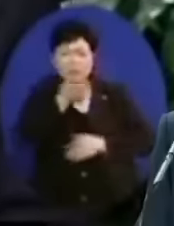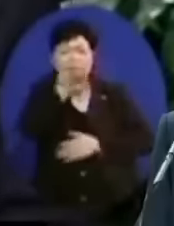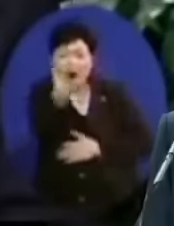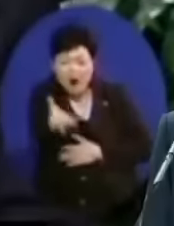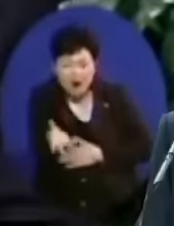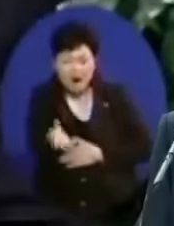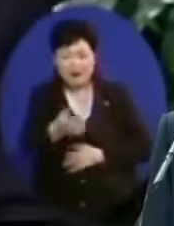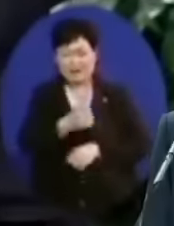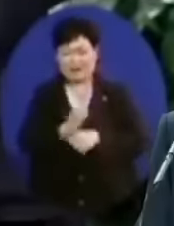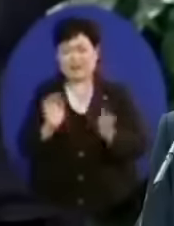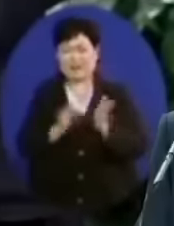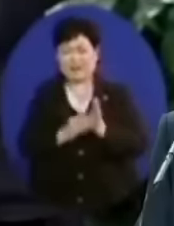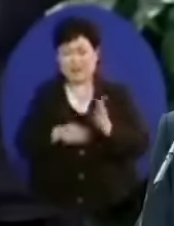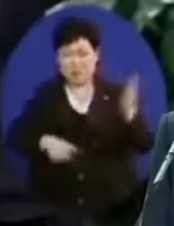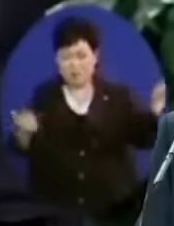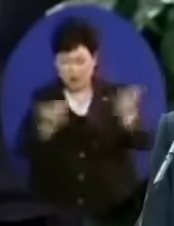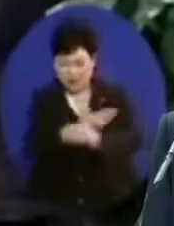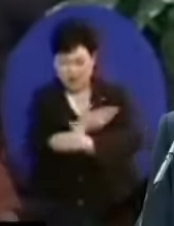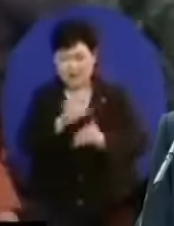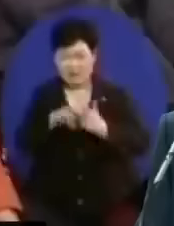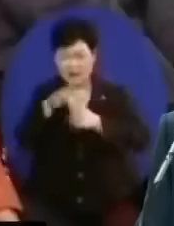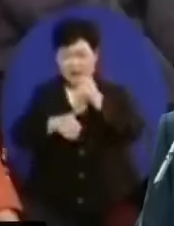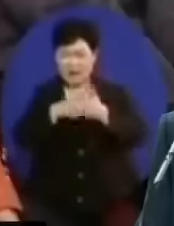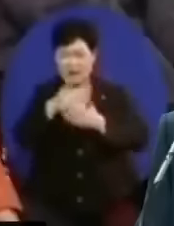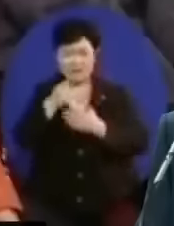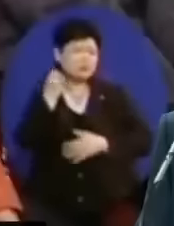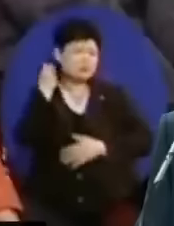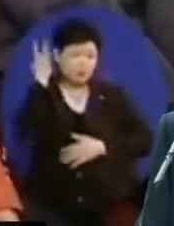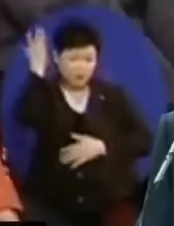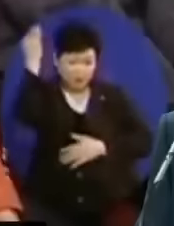회개하니까 하나님이 물고기에게